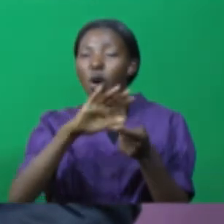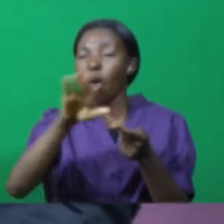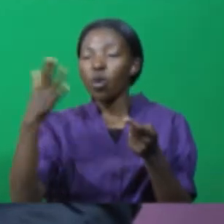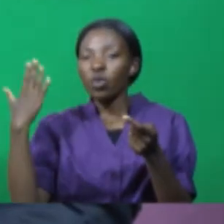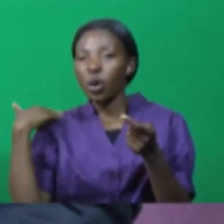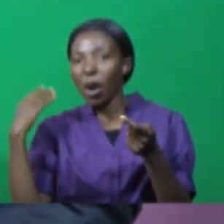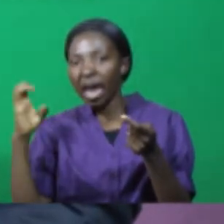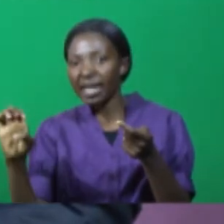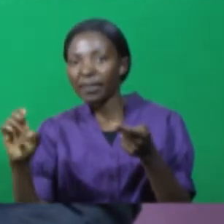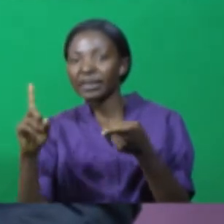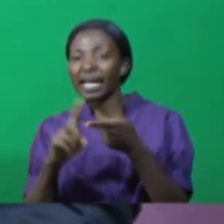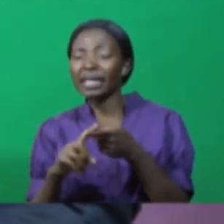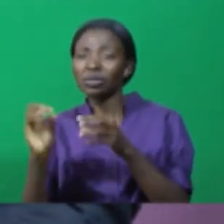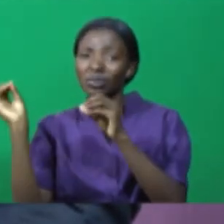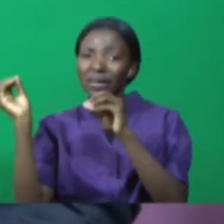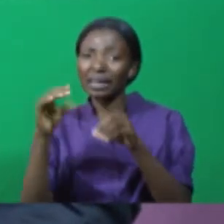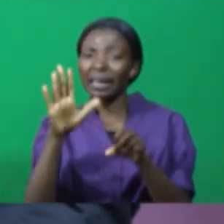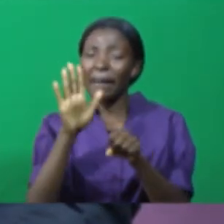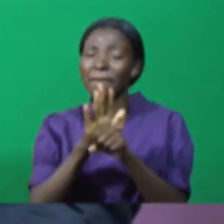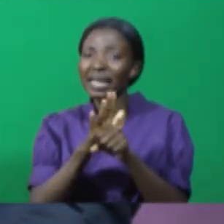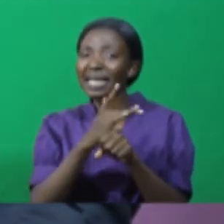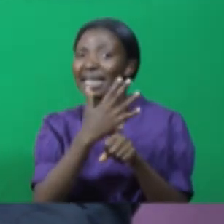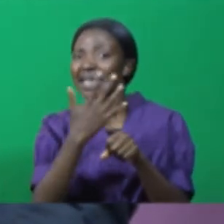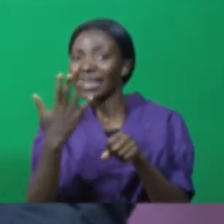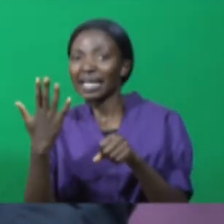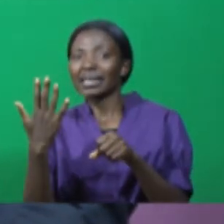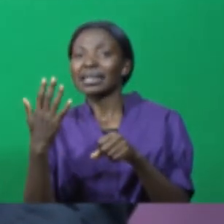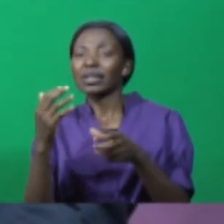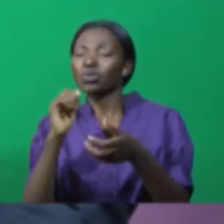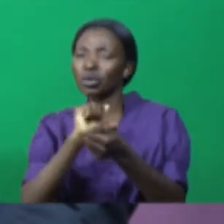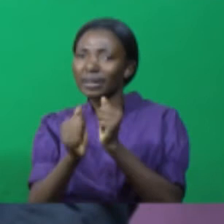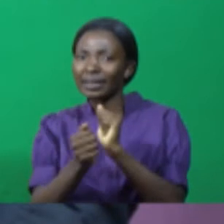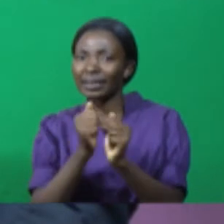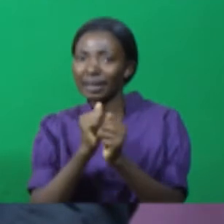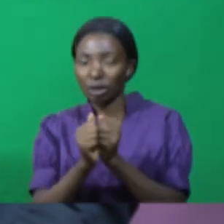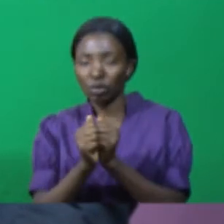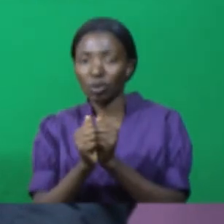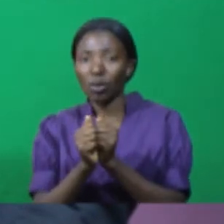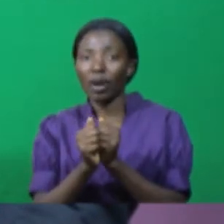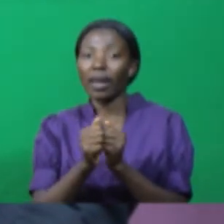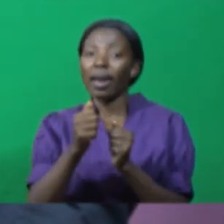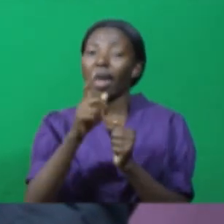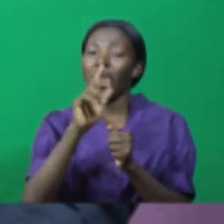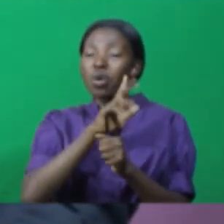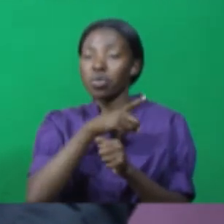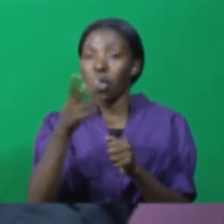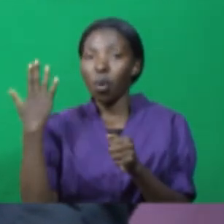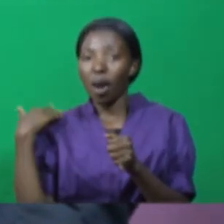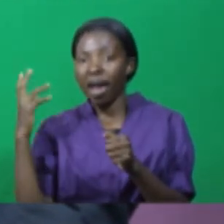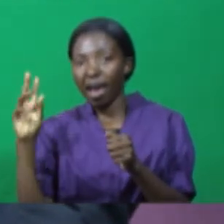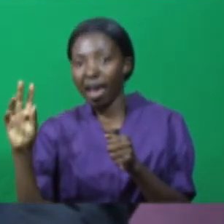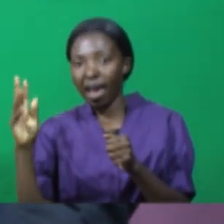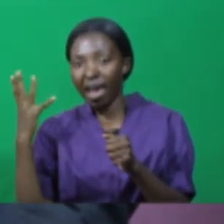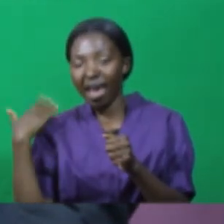vose ndichatuma mago pamberi pako adzinge vaHivi neva Kenani neva Heti pamberi pako